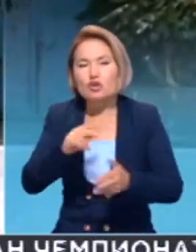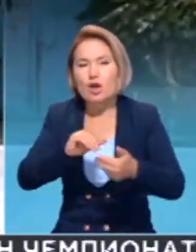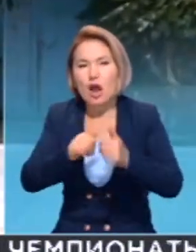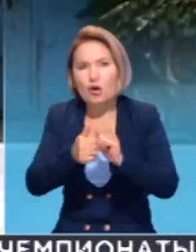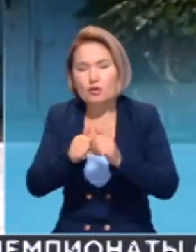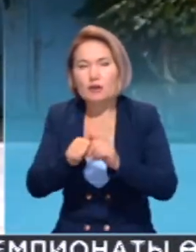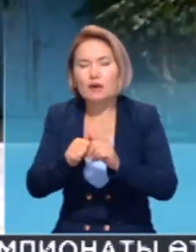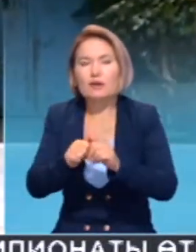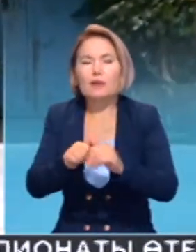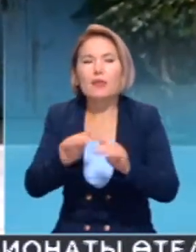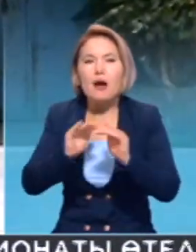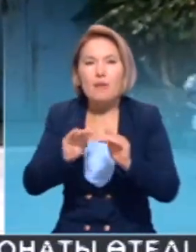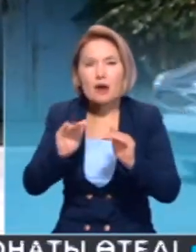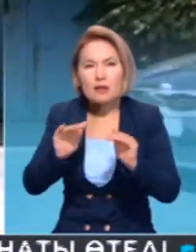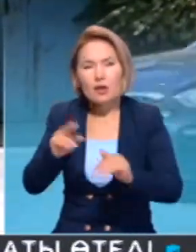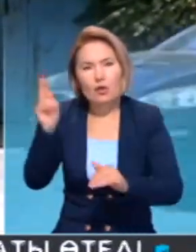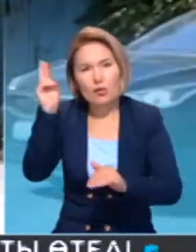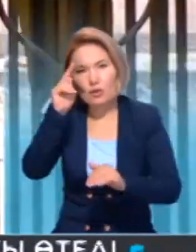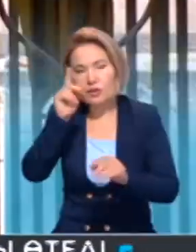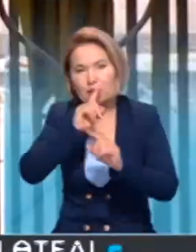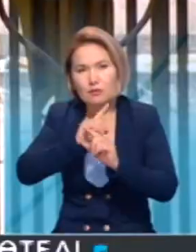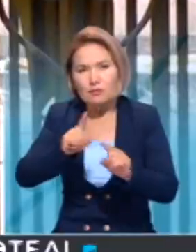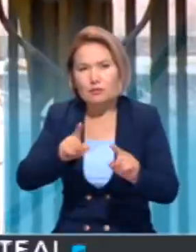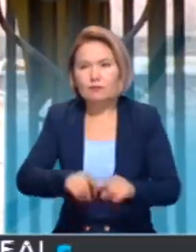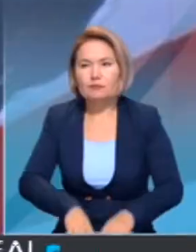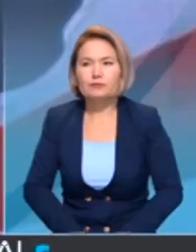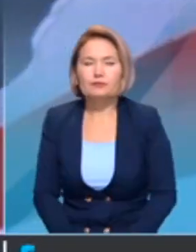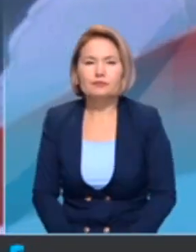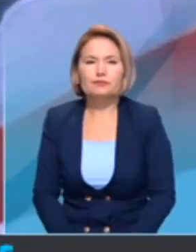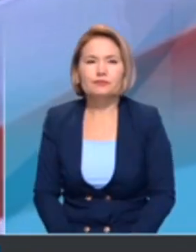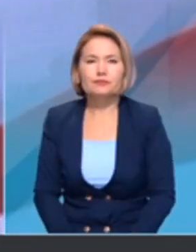білім беру ұйымдары толығымен жойылады.